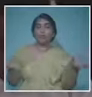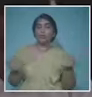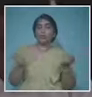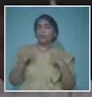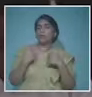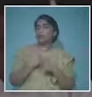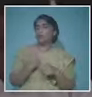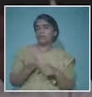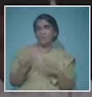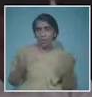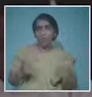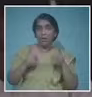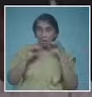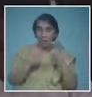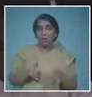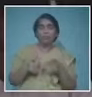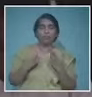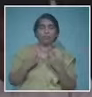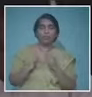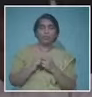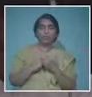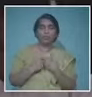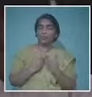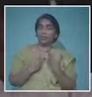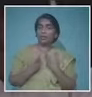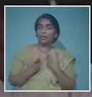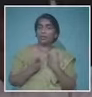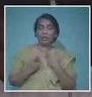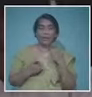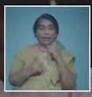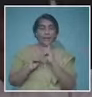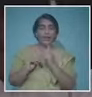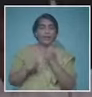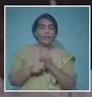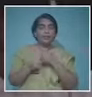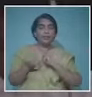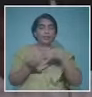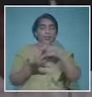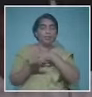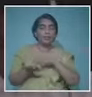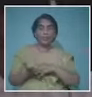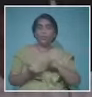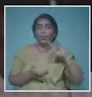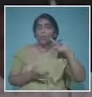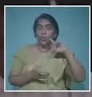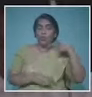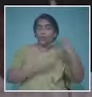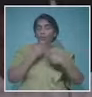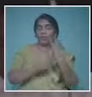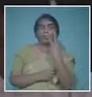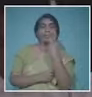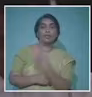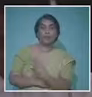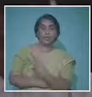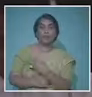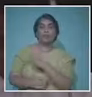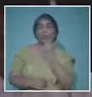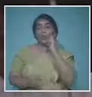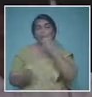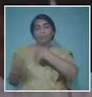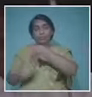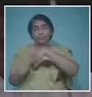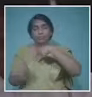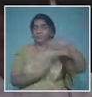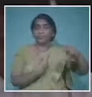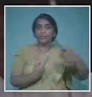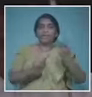හදලා නැහැ. මෙන්න මේ කියන ගැටේ අනිත් එක අපි දෙන බඩු කාන්න එකම ග්‍රාමසේවක වසමර දෙනවා මිනිස් මෝල් දෙක දෙන්නම අඹරනවා. හැබැයි දෙන්නම